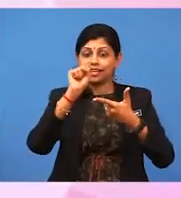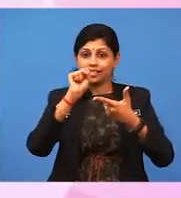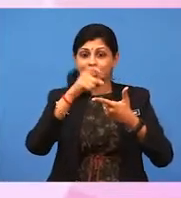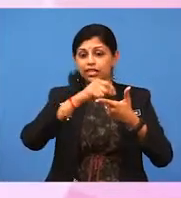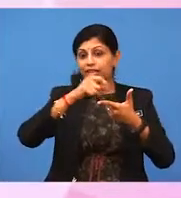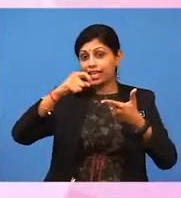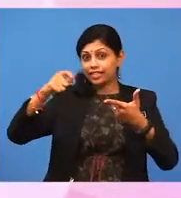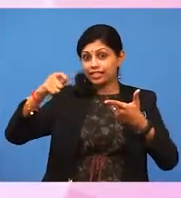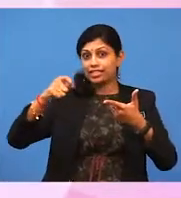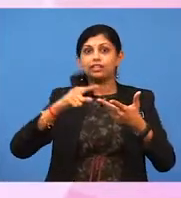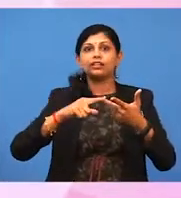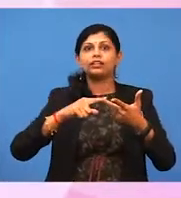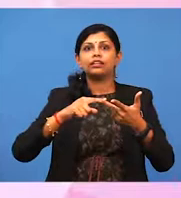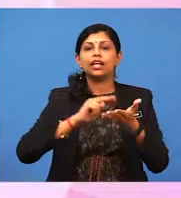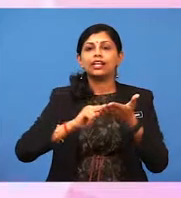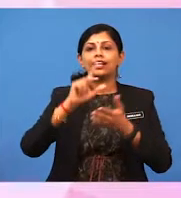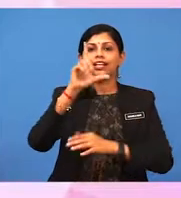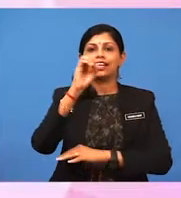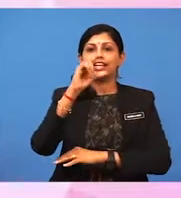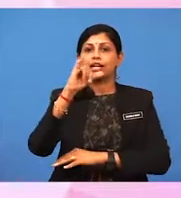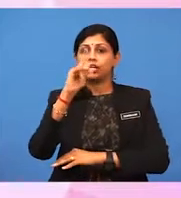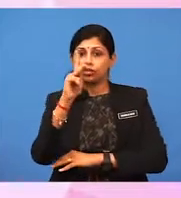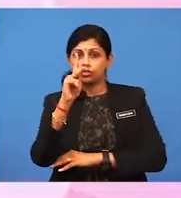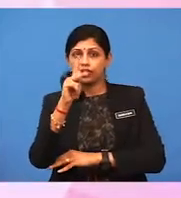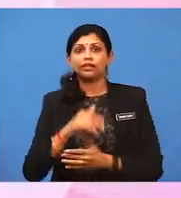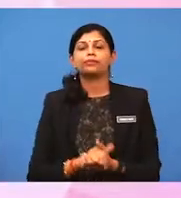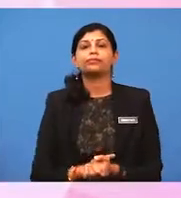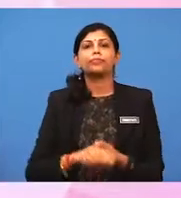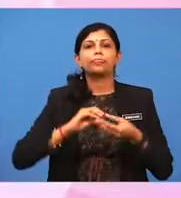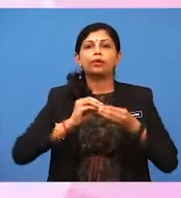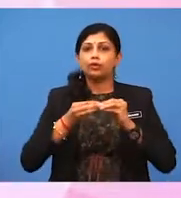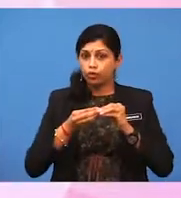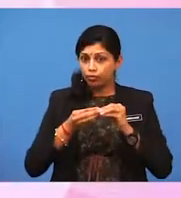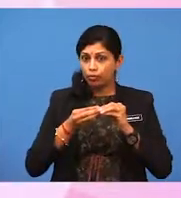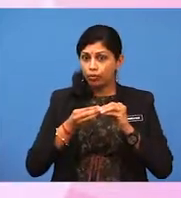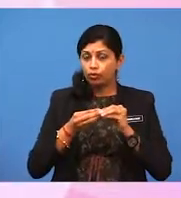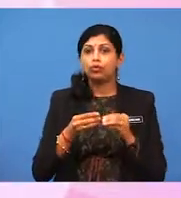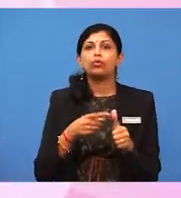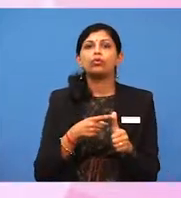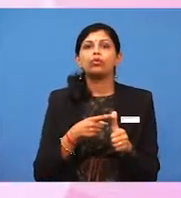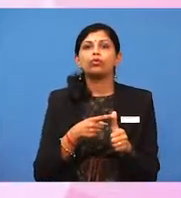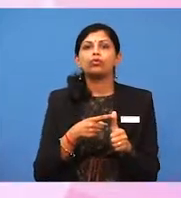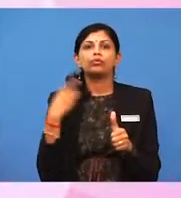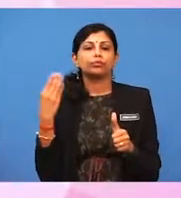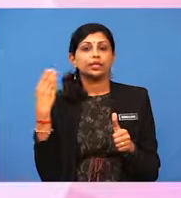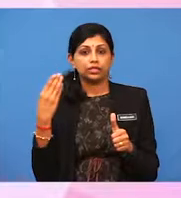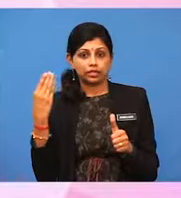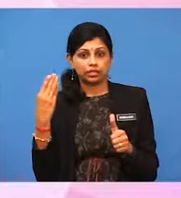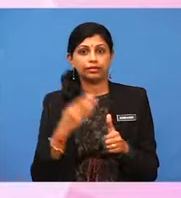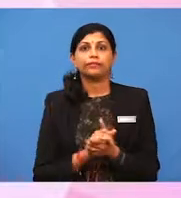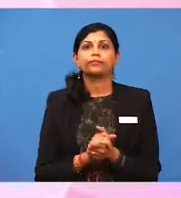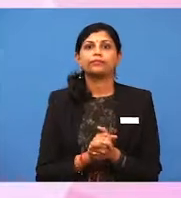ketiga ialah nilai logik. Nilai bagi jenis data nombor terdiri daripada nombor bulat dan nombor